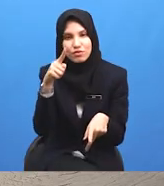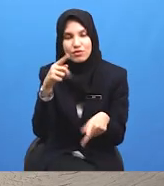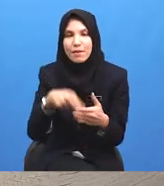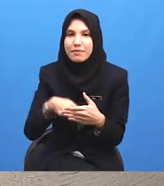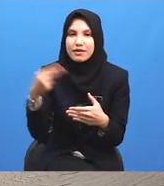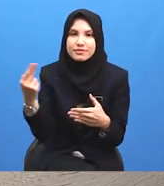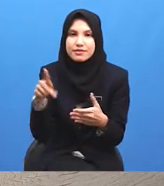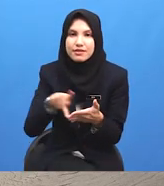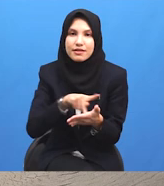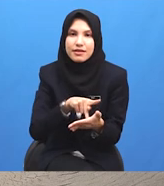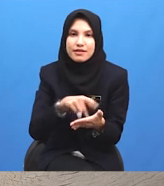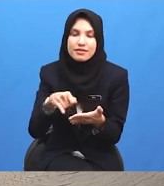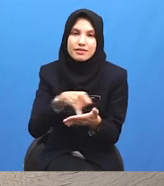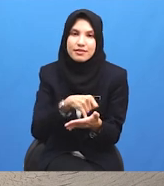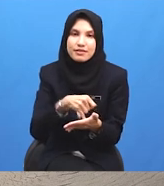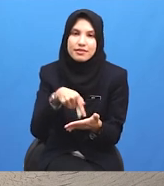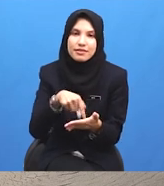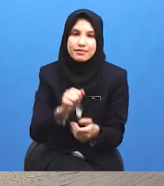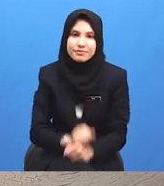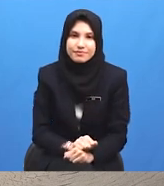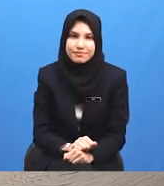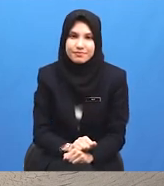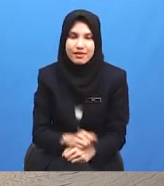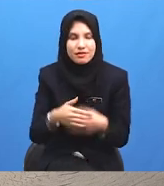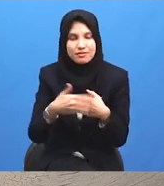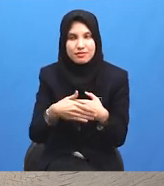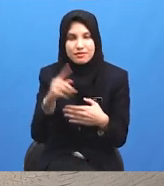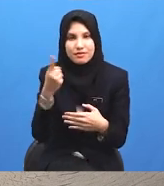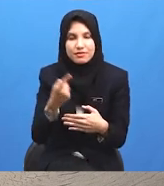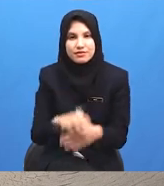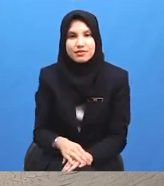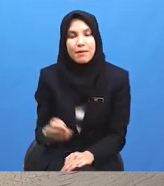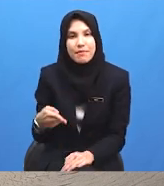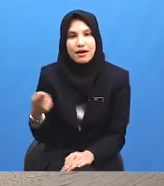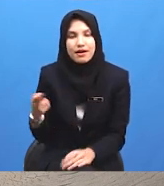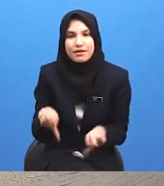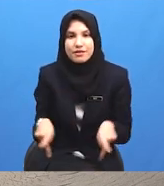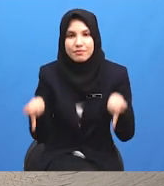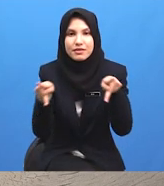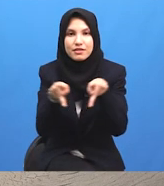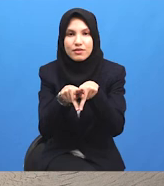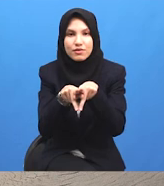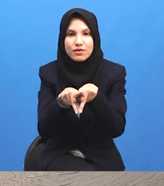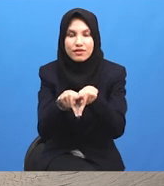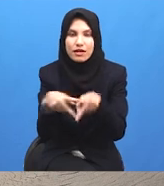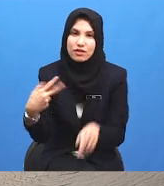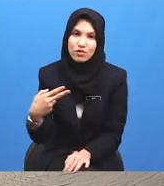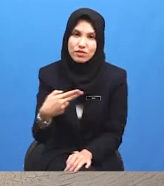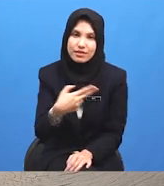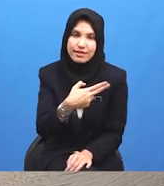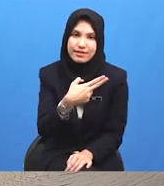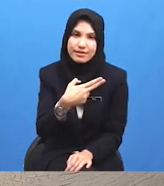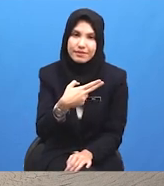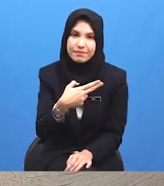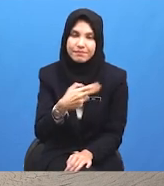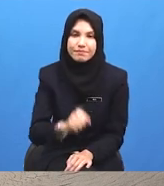je. Bahan yang diperlukan untuk menghasilkan kad interaktif ini ialah gunting,